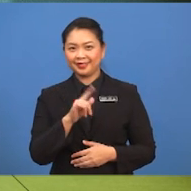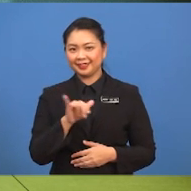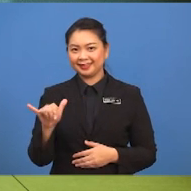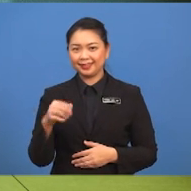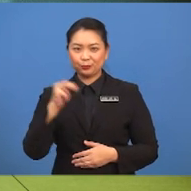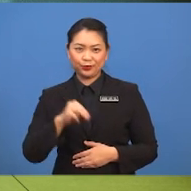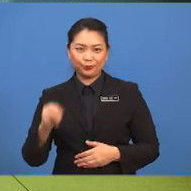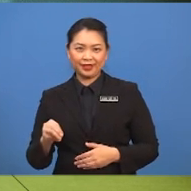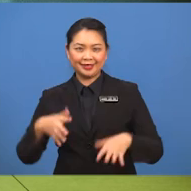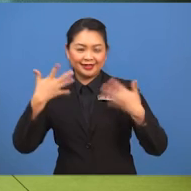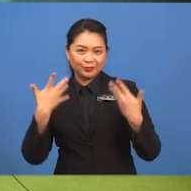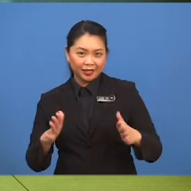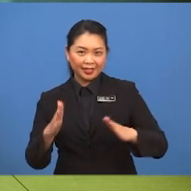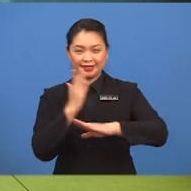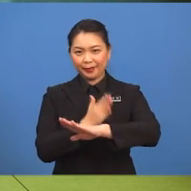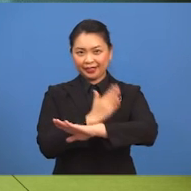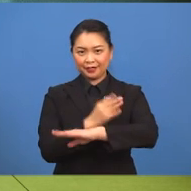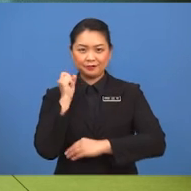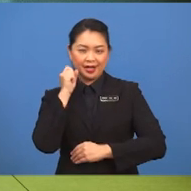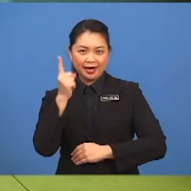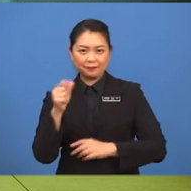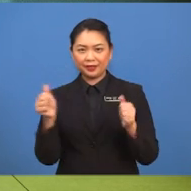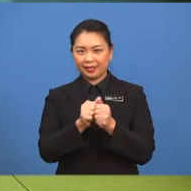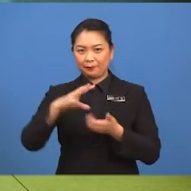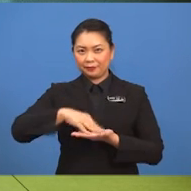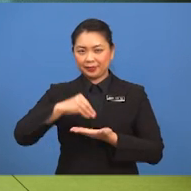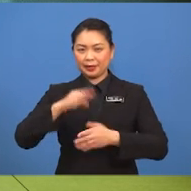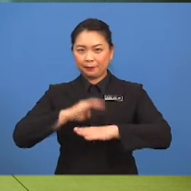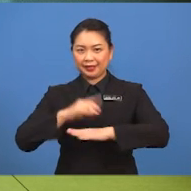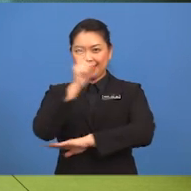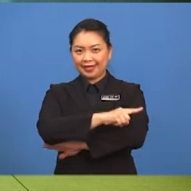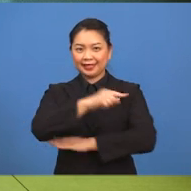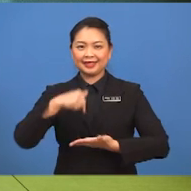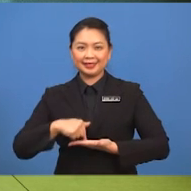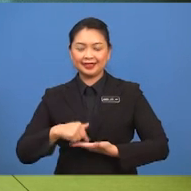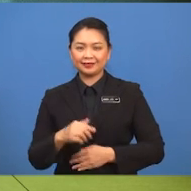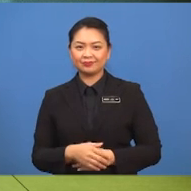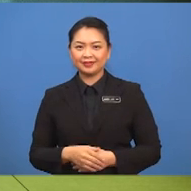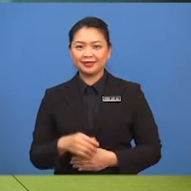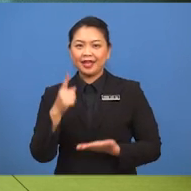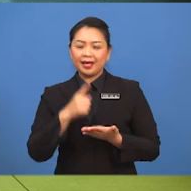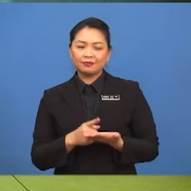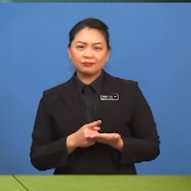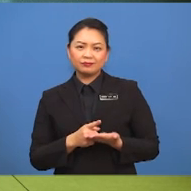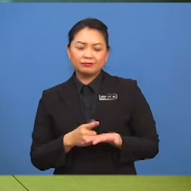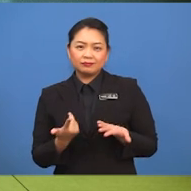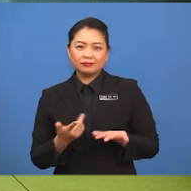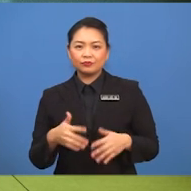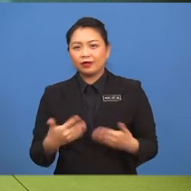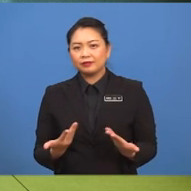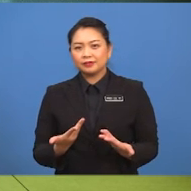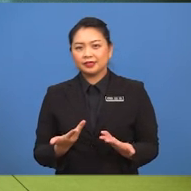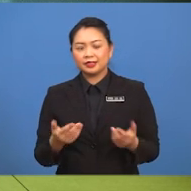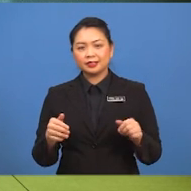Nampaknya murid-murid sudah semakin faham dengan pembelajaran pada hari ini. Apa kata